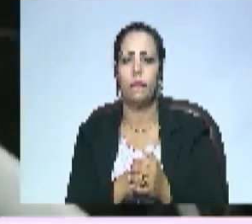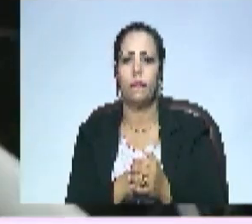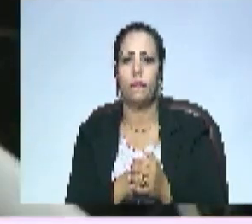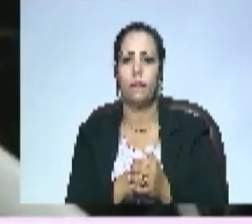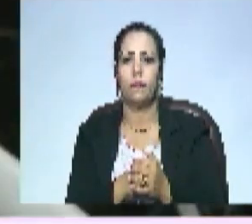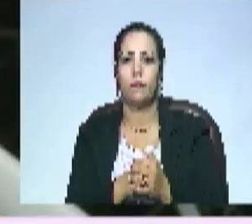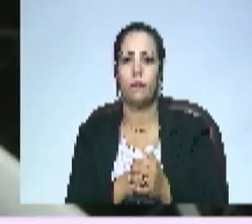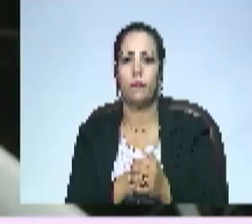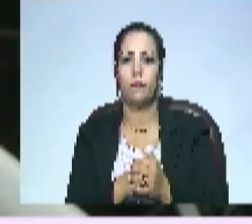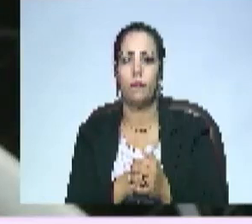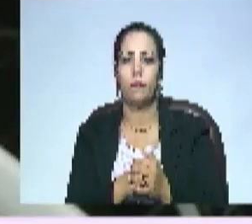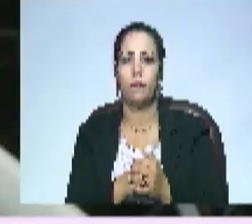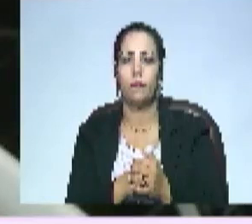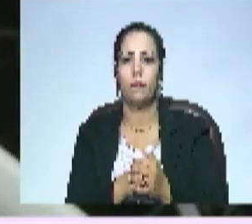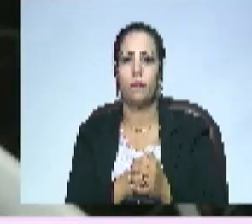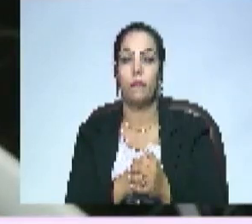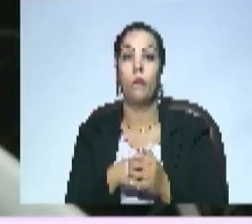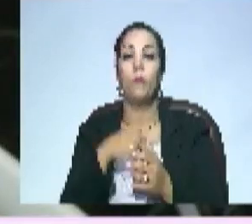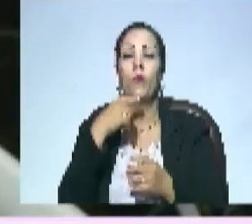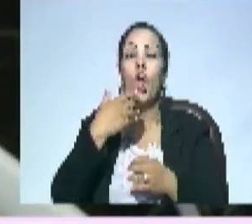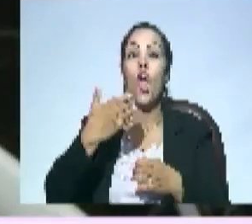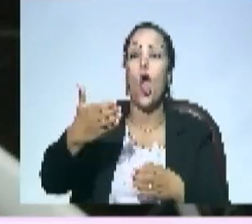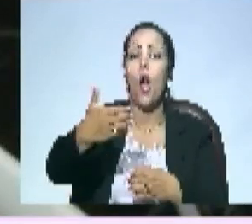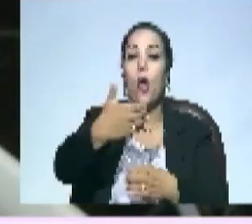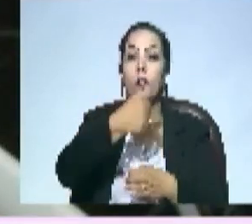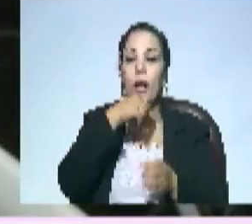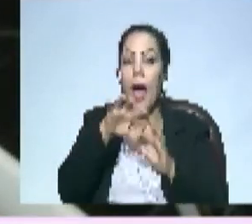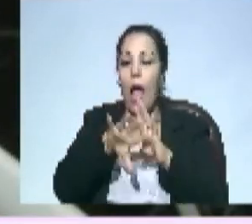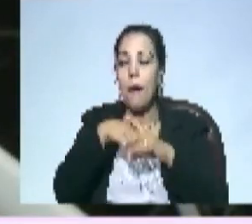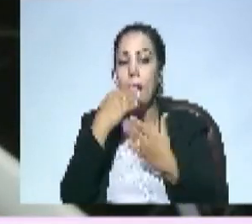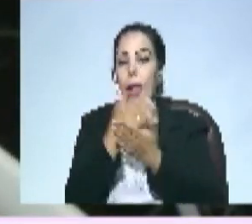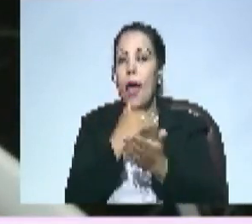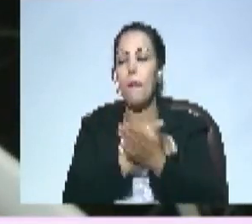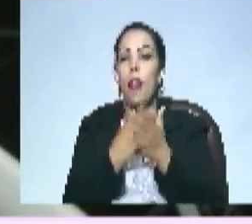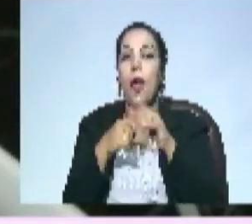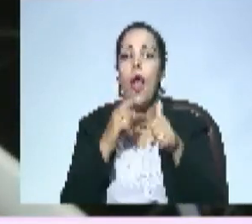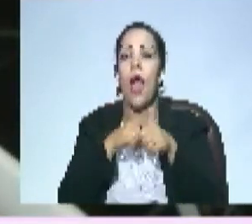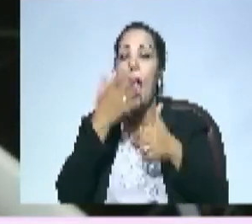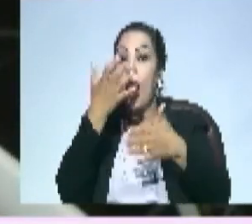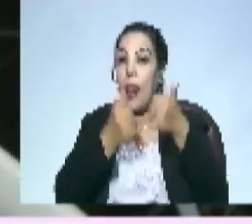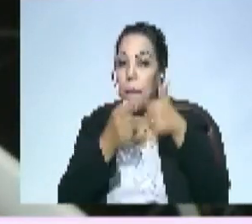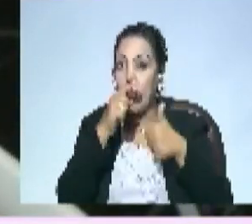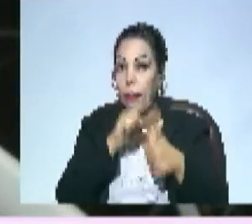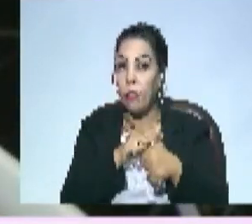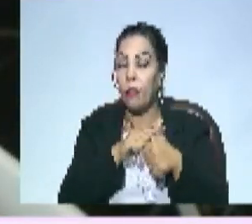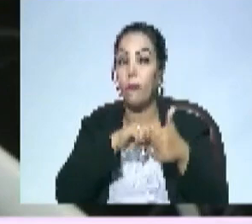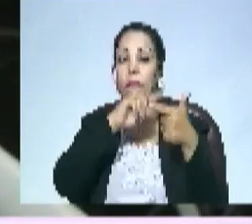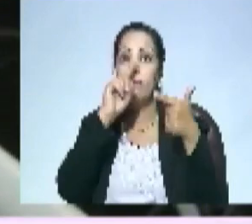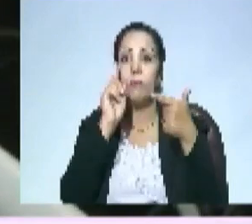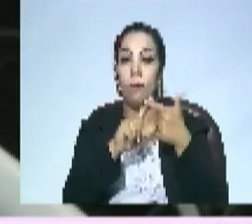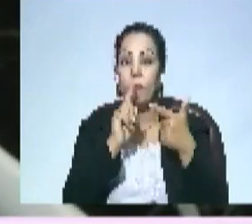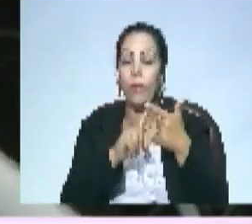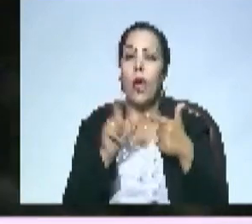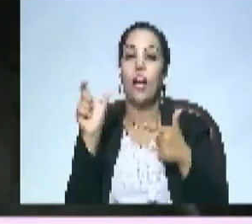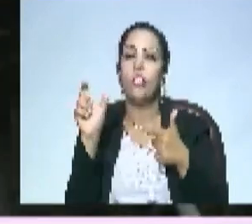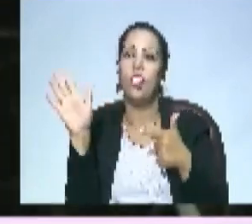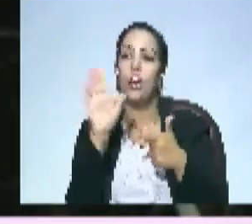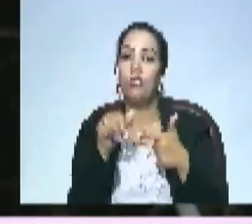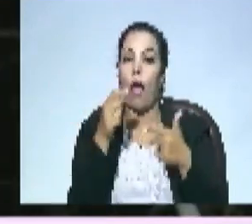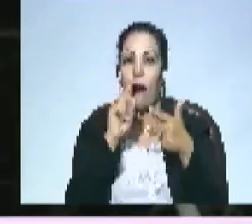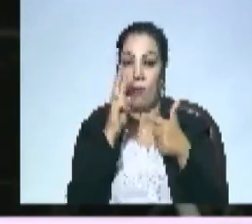عشان دي كده القشطه اللي جهزتها قبل الحلقه لبن وال بالضبط حطيناها تبرد